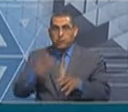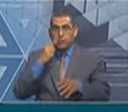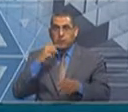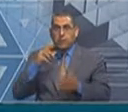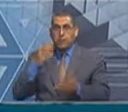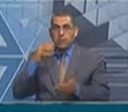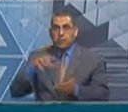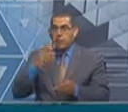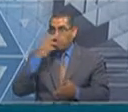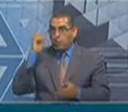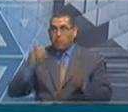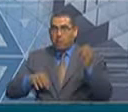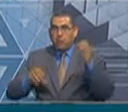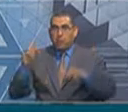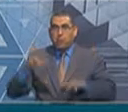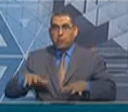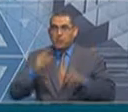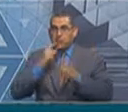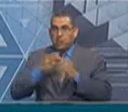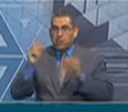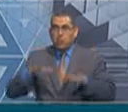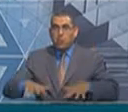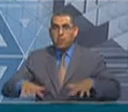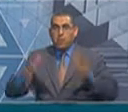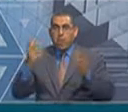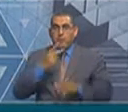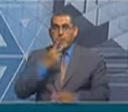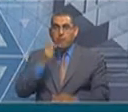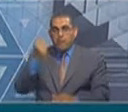من المخلفات الصلبة تصل إلى نحو